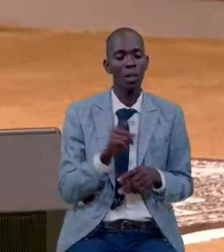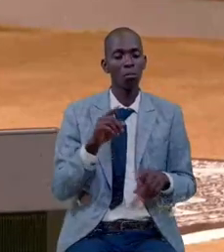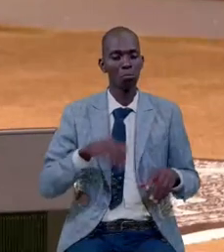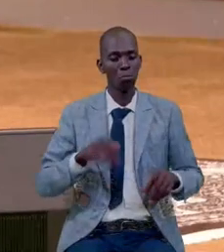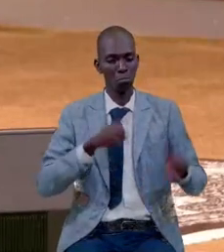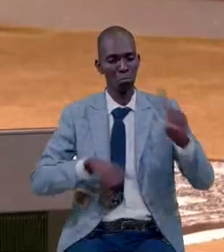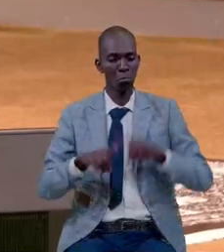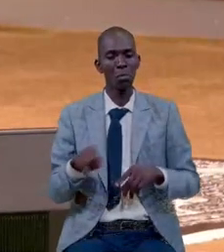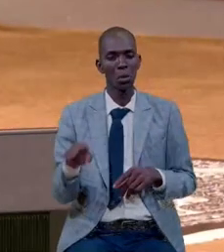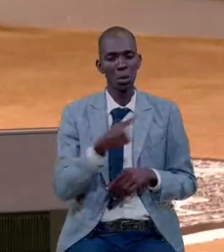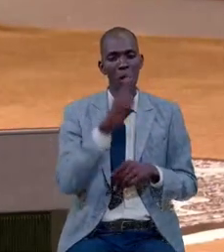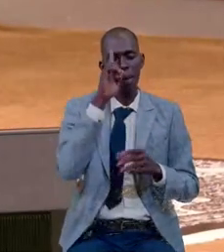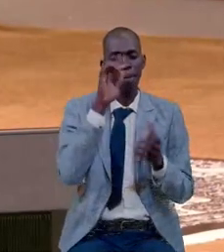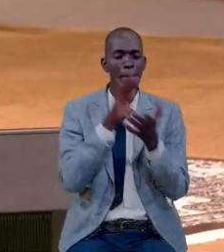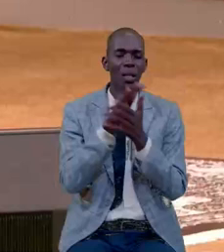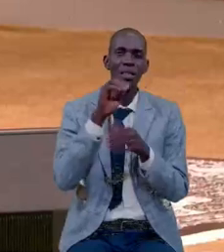Ils disaient qu'ils croient en son nom.